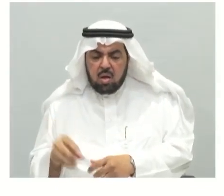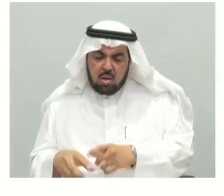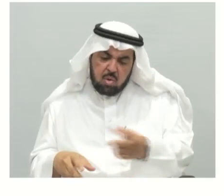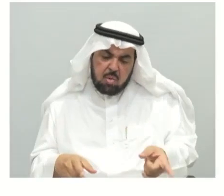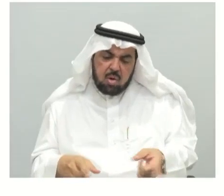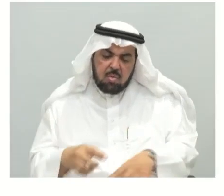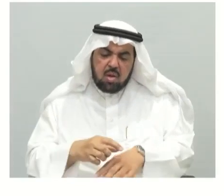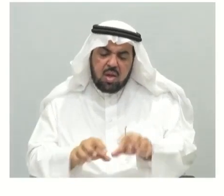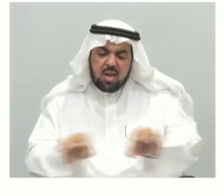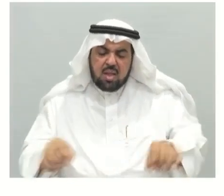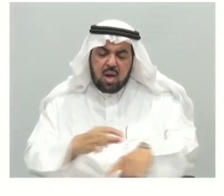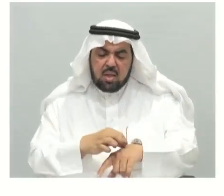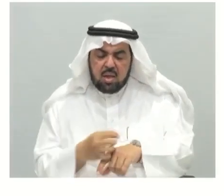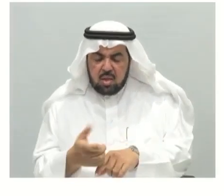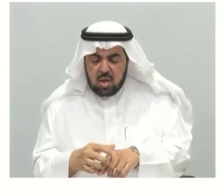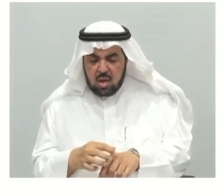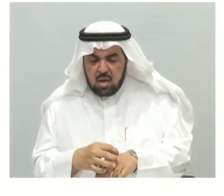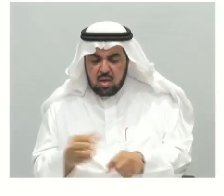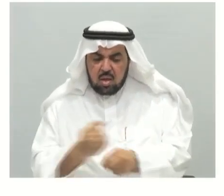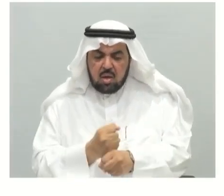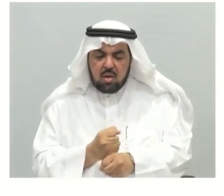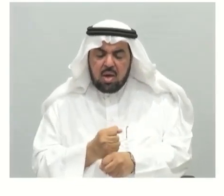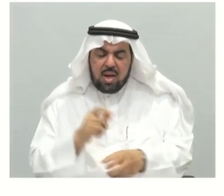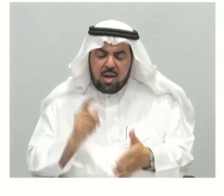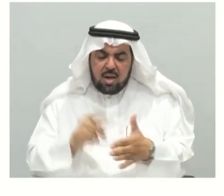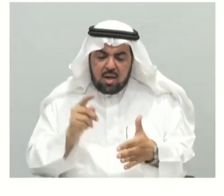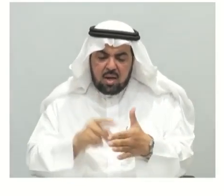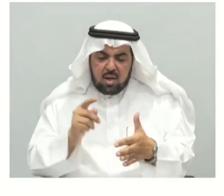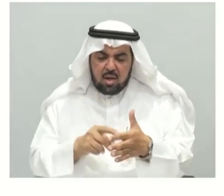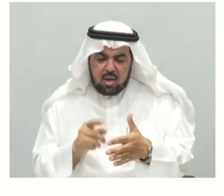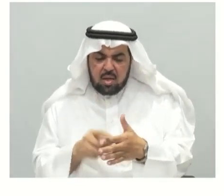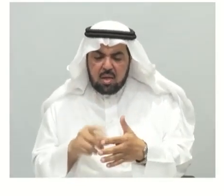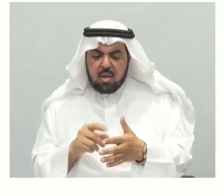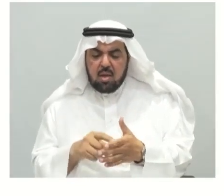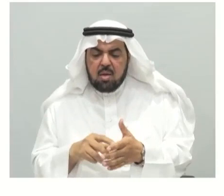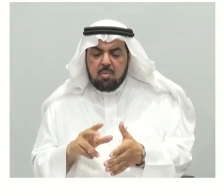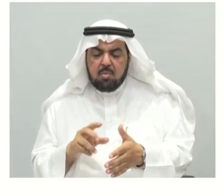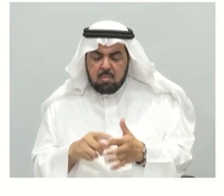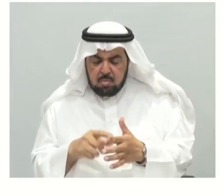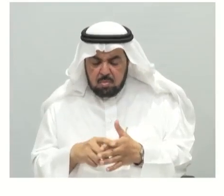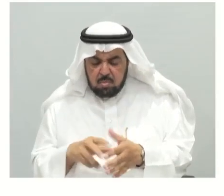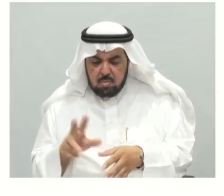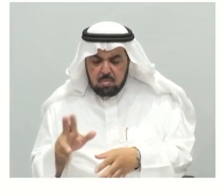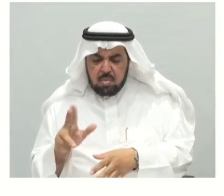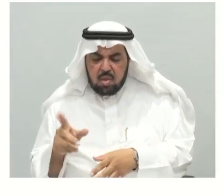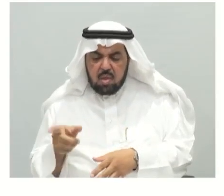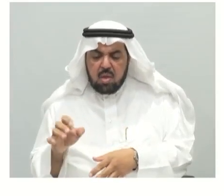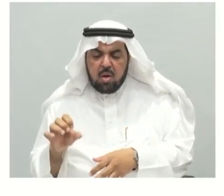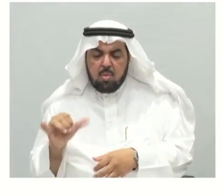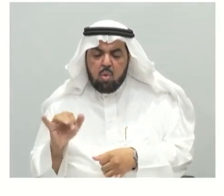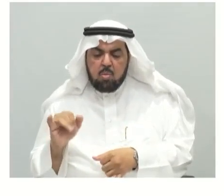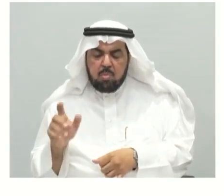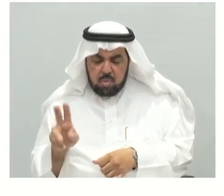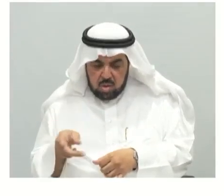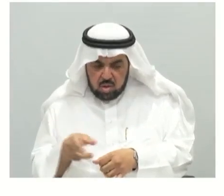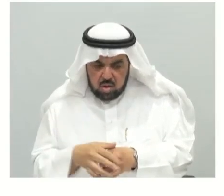يقابله من اختراعات الانسان نلاحظ تستخدم قرون الاستشعار للاحساس فالانسان ايضا قام من خلال